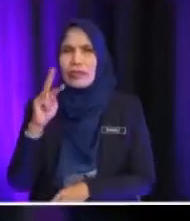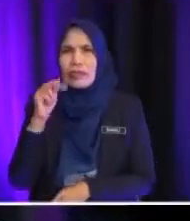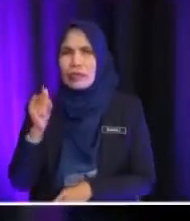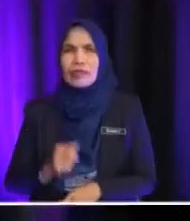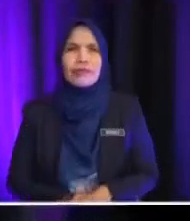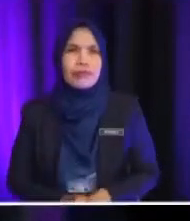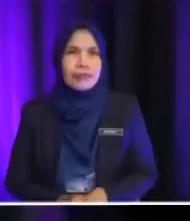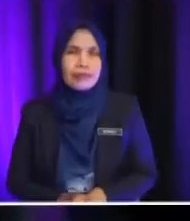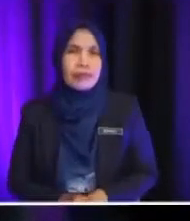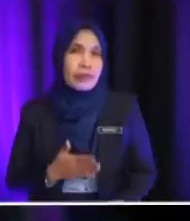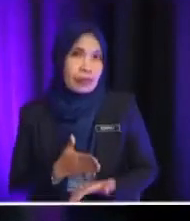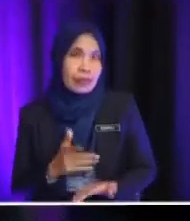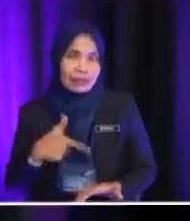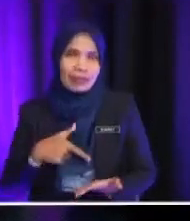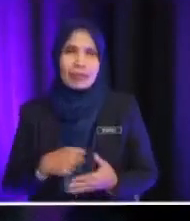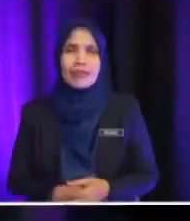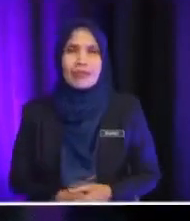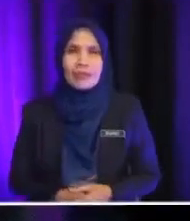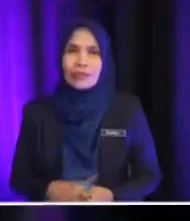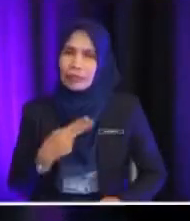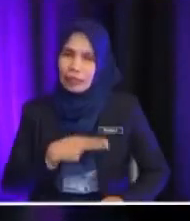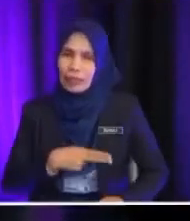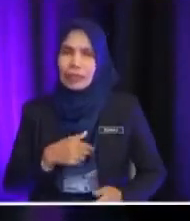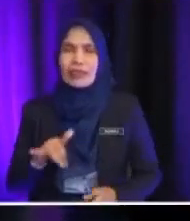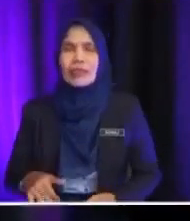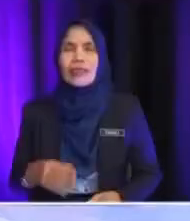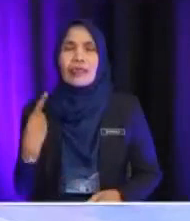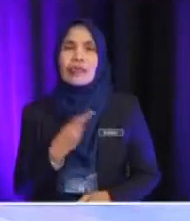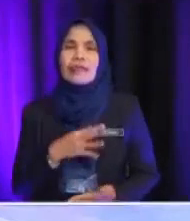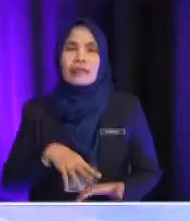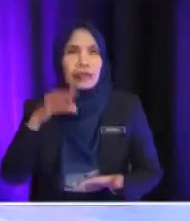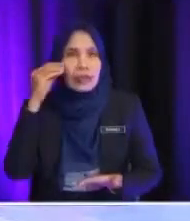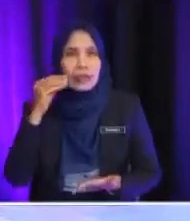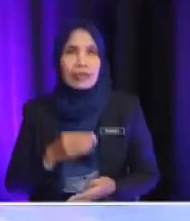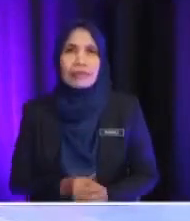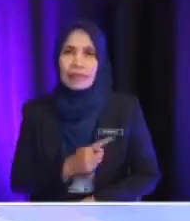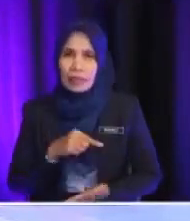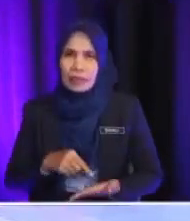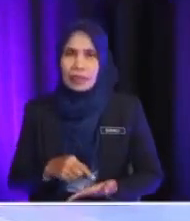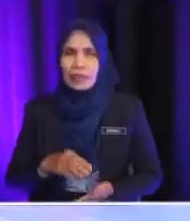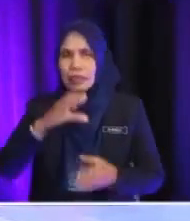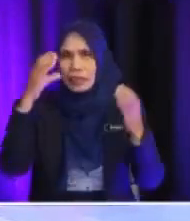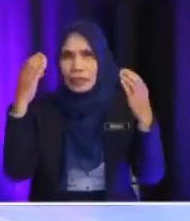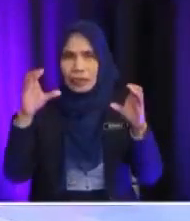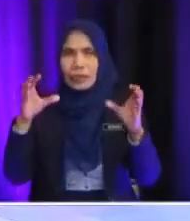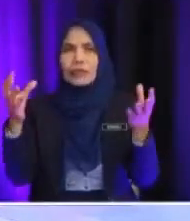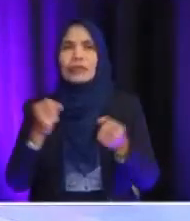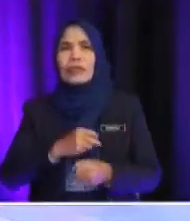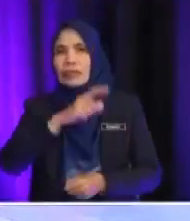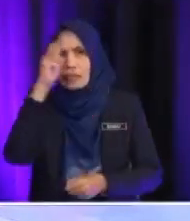Jom Cikgu. Okey, hasil daripada yang kita belajar pada hari ini, Cikgu nak tanya Ria. Okey, apakah